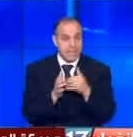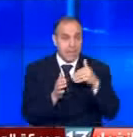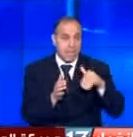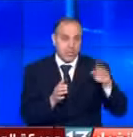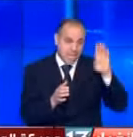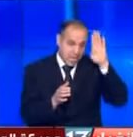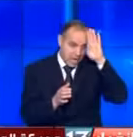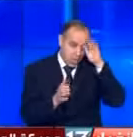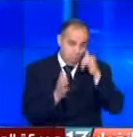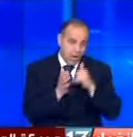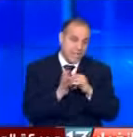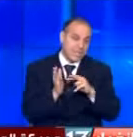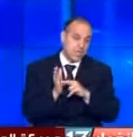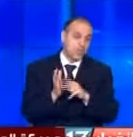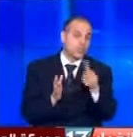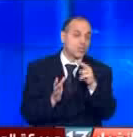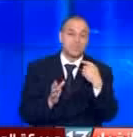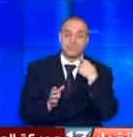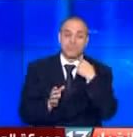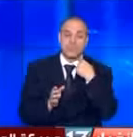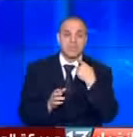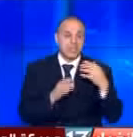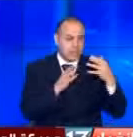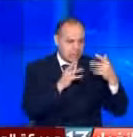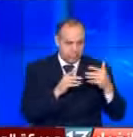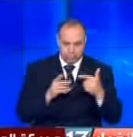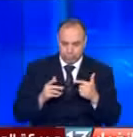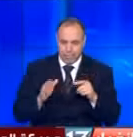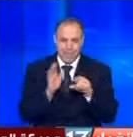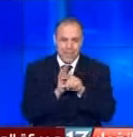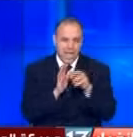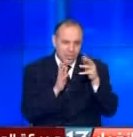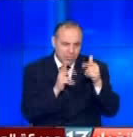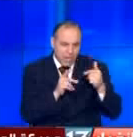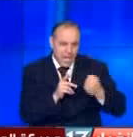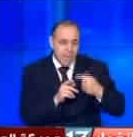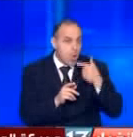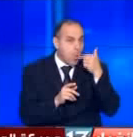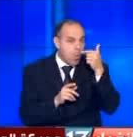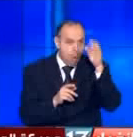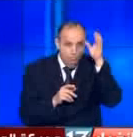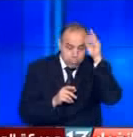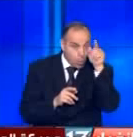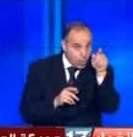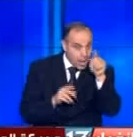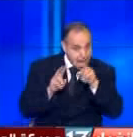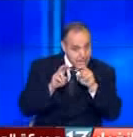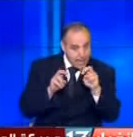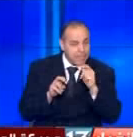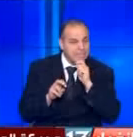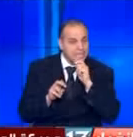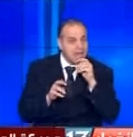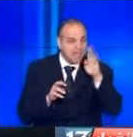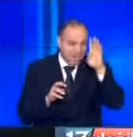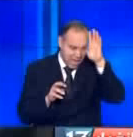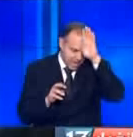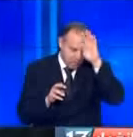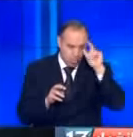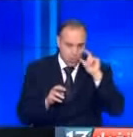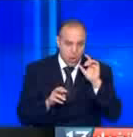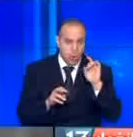الرقة. في خطوة جديدة لتعزيز القتال ضد تنظيم داعش الإرهابي، انتشرت قوات مشاة من